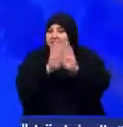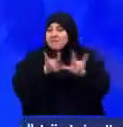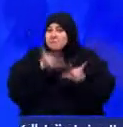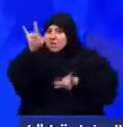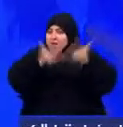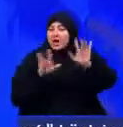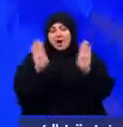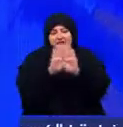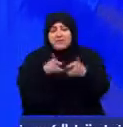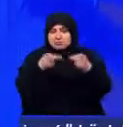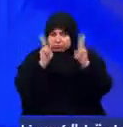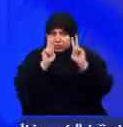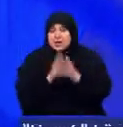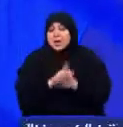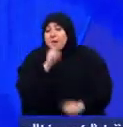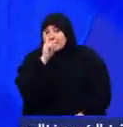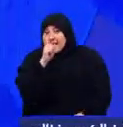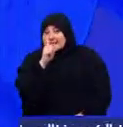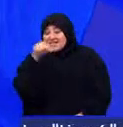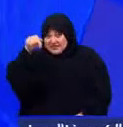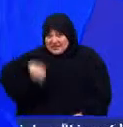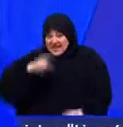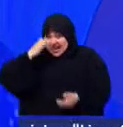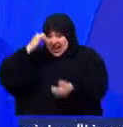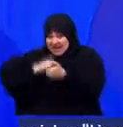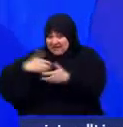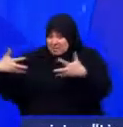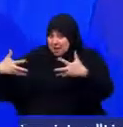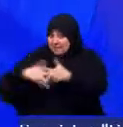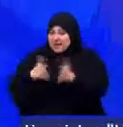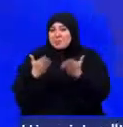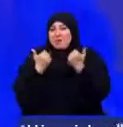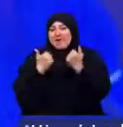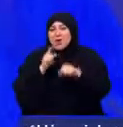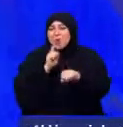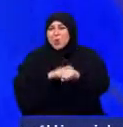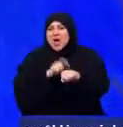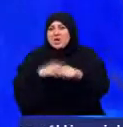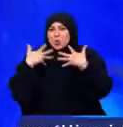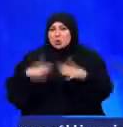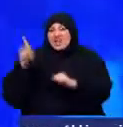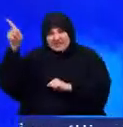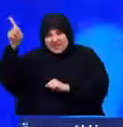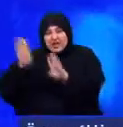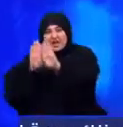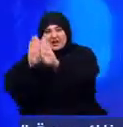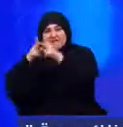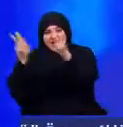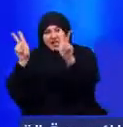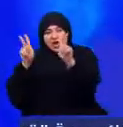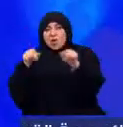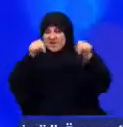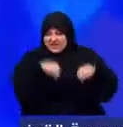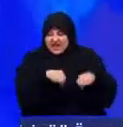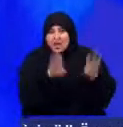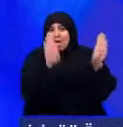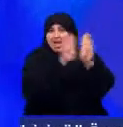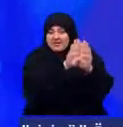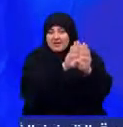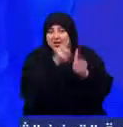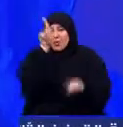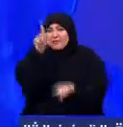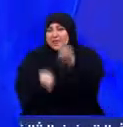ولكن لم يكن هناك تنسيق وأضعنا العديد من الوقت مع الأسف. وكان بالإمكان مثلا